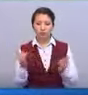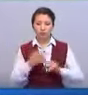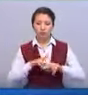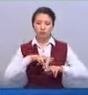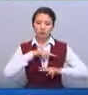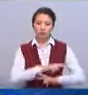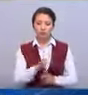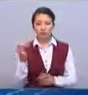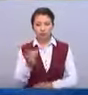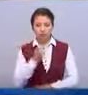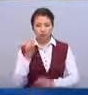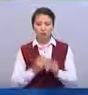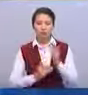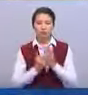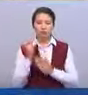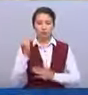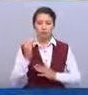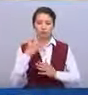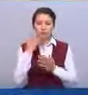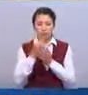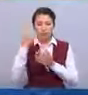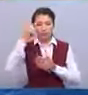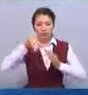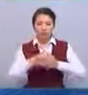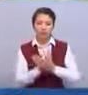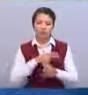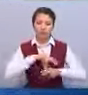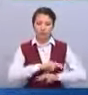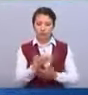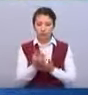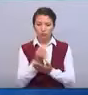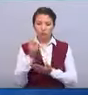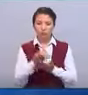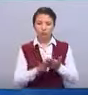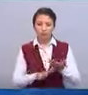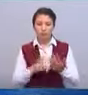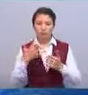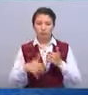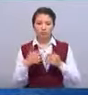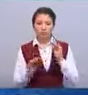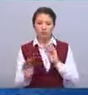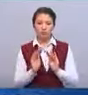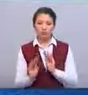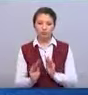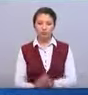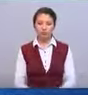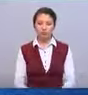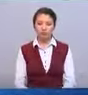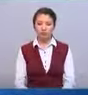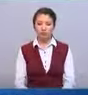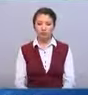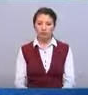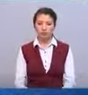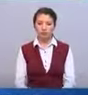деген шығармашылық қызығушылығын арттырып, креативті ойлауға, еңбегінің жемісті жалғасуына орта қалыптастыру. Түркістан арт